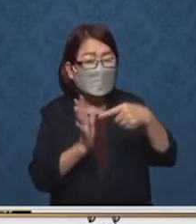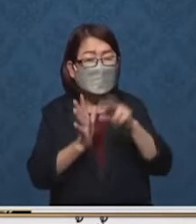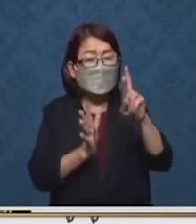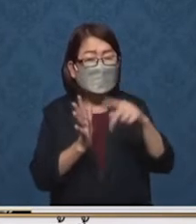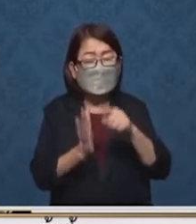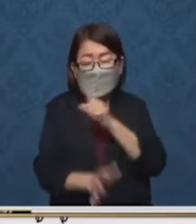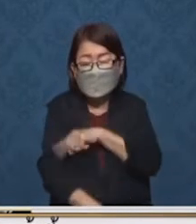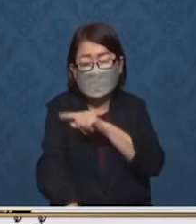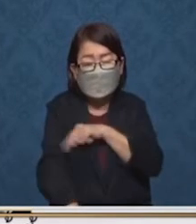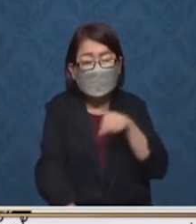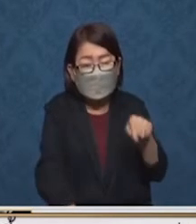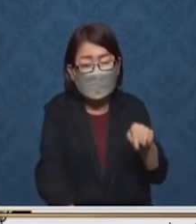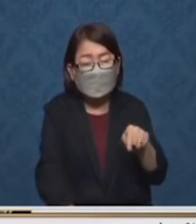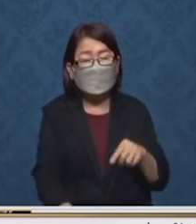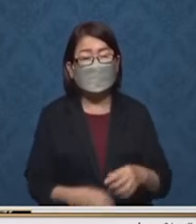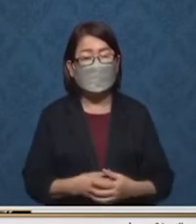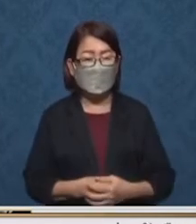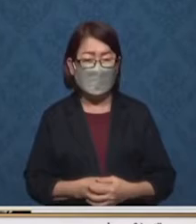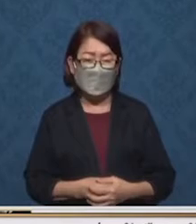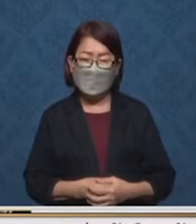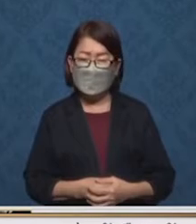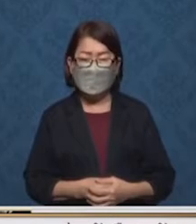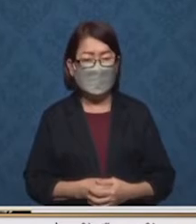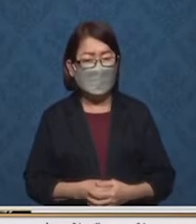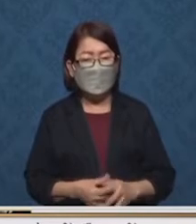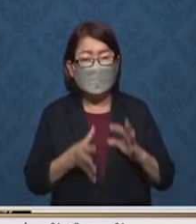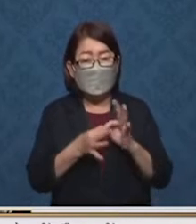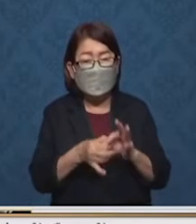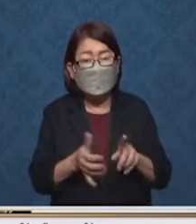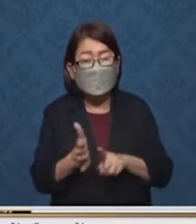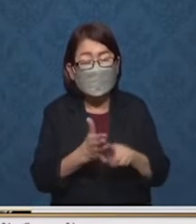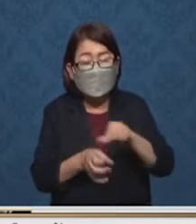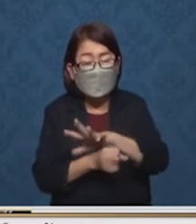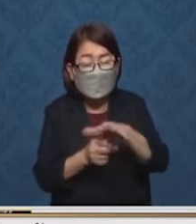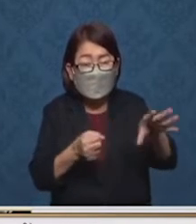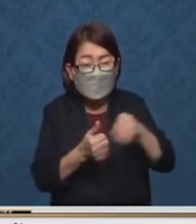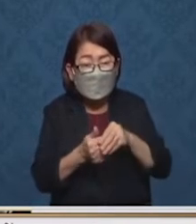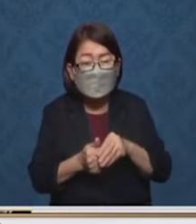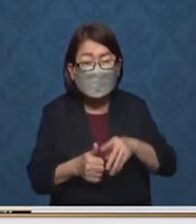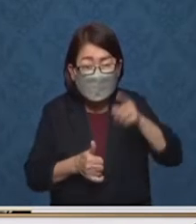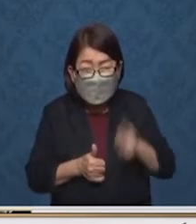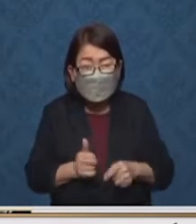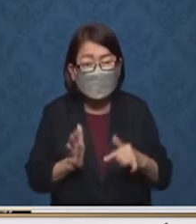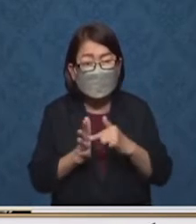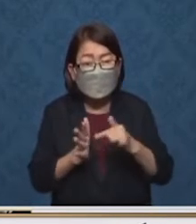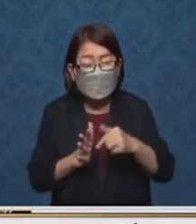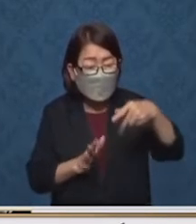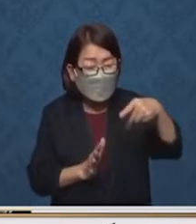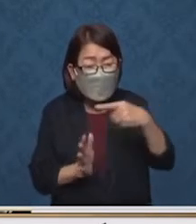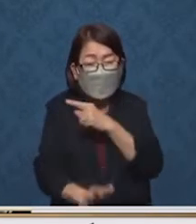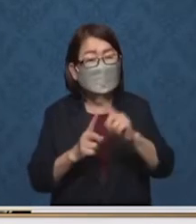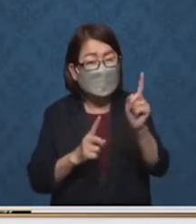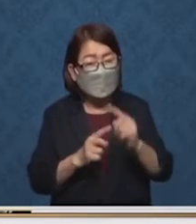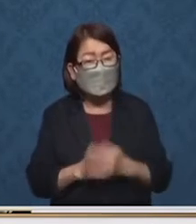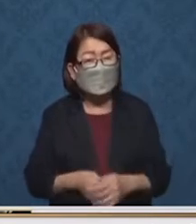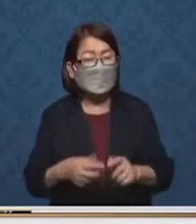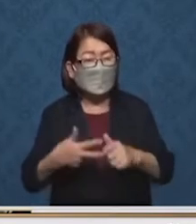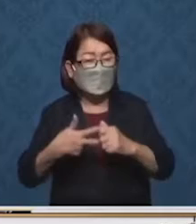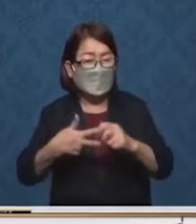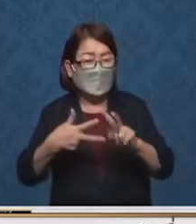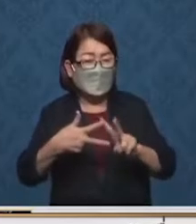จริงที่มีอยู่รักษาโควิชด้วยพาราเซตามอลเนี่ยทำงานมาทำอาหารให้เขาฉลาดไหมอ่ะ